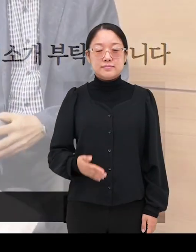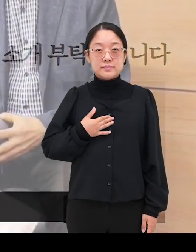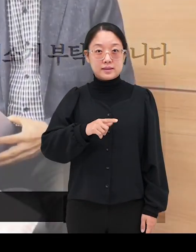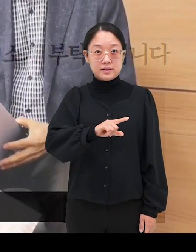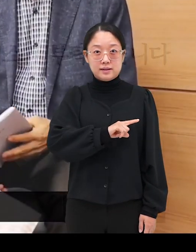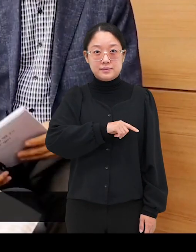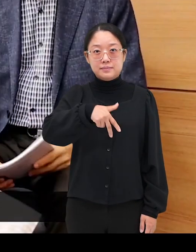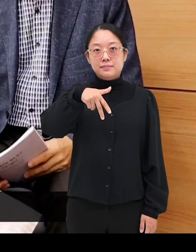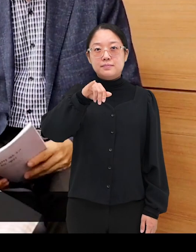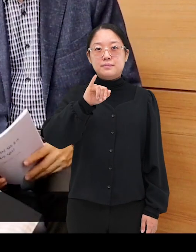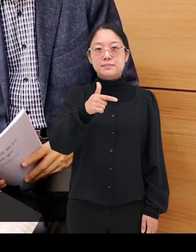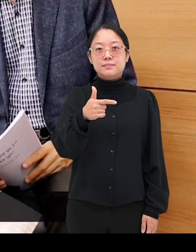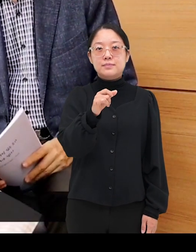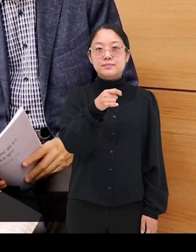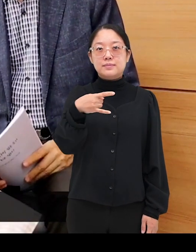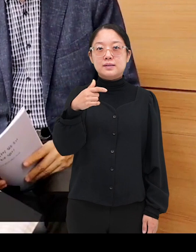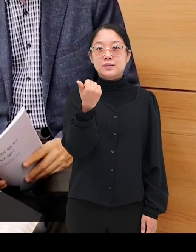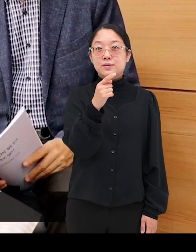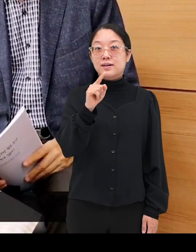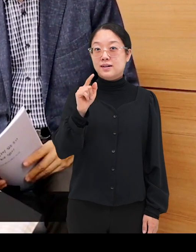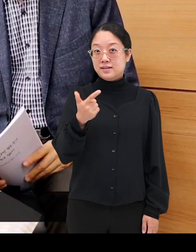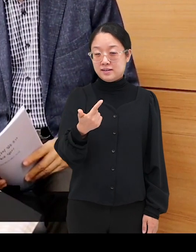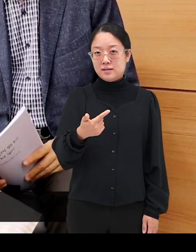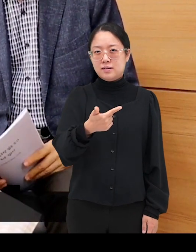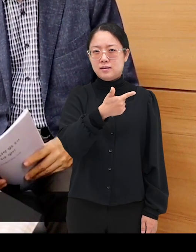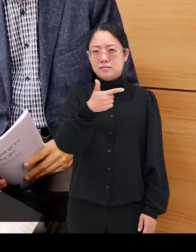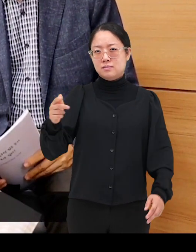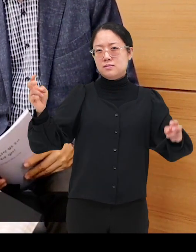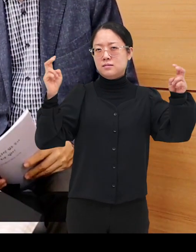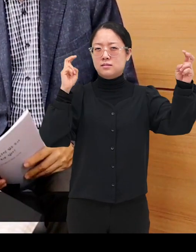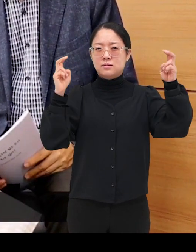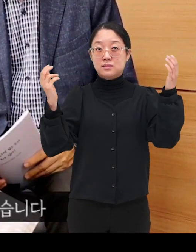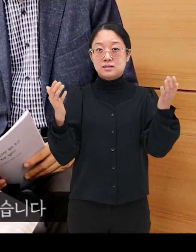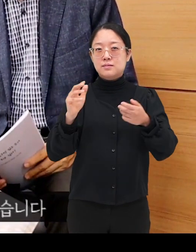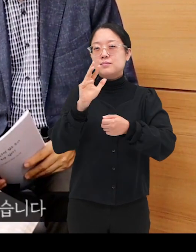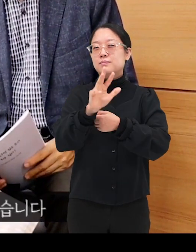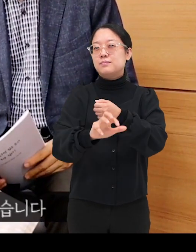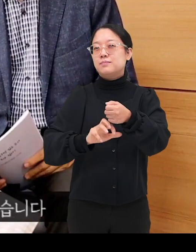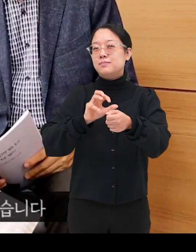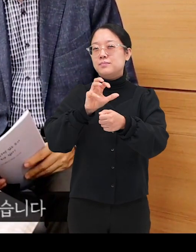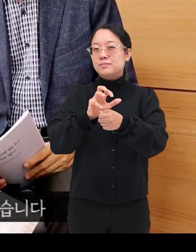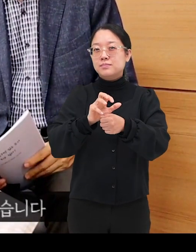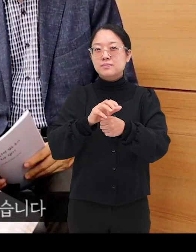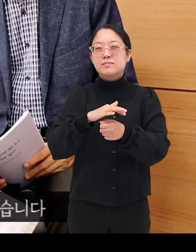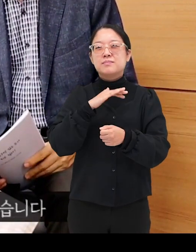네, 저는 이름은 진의환이고요.